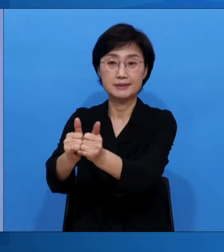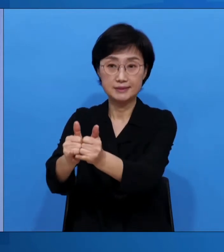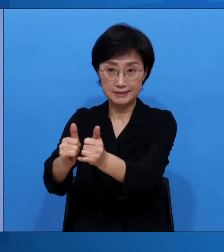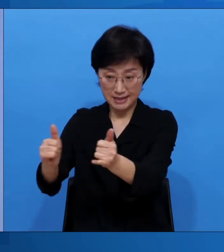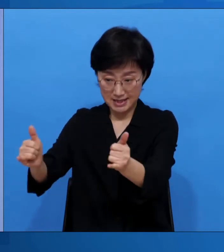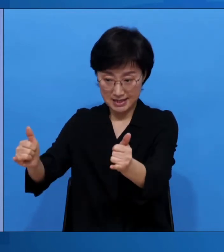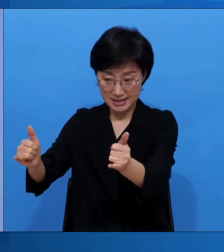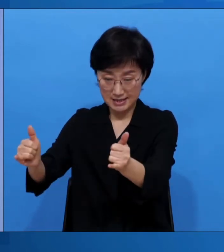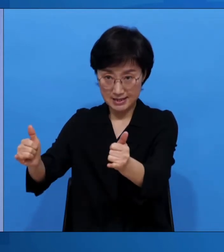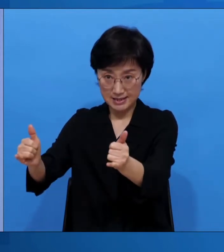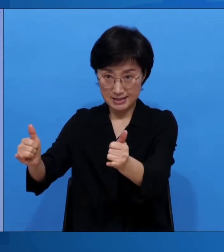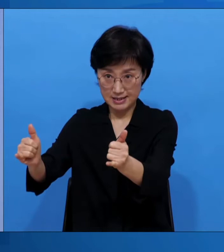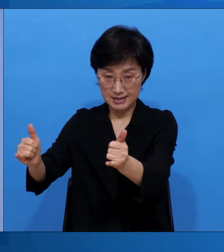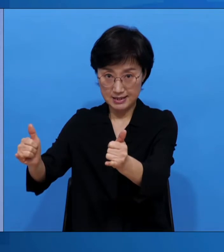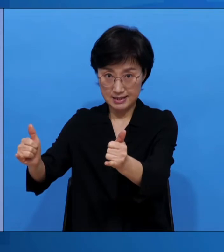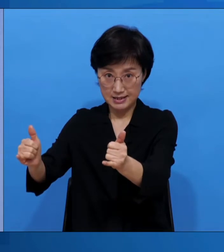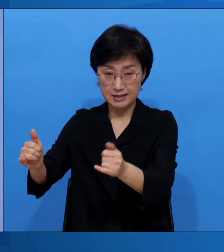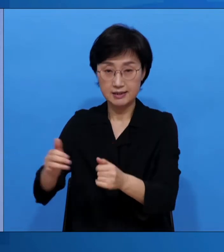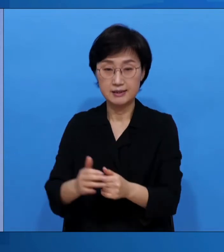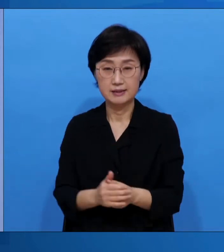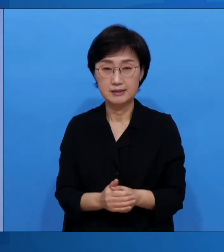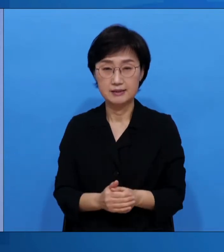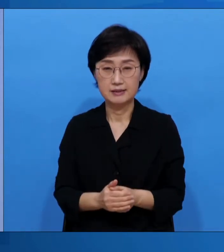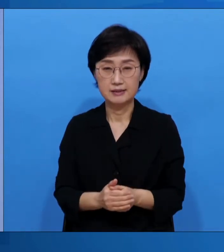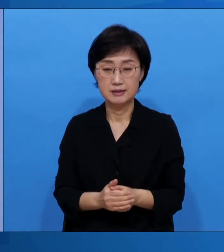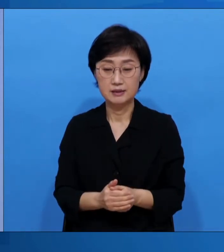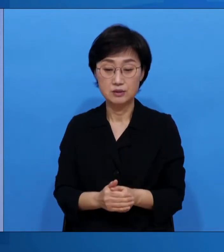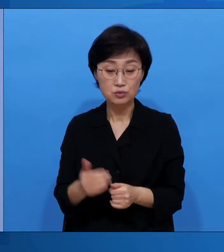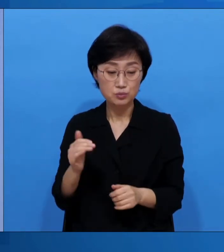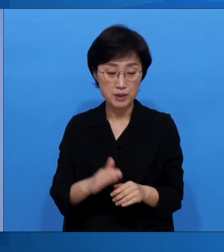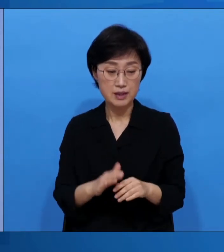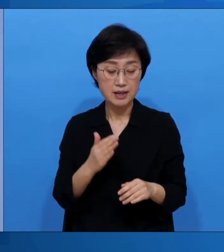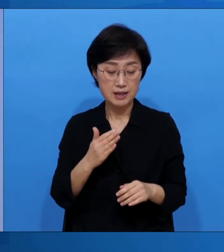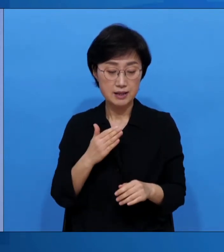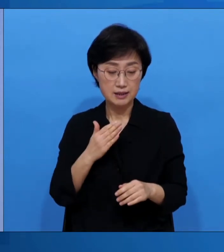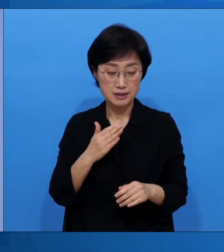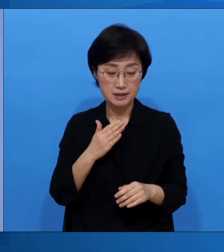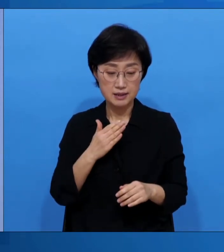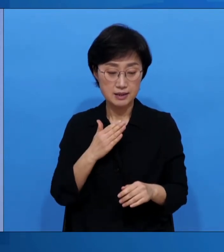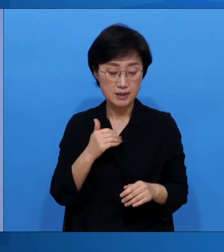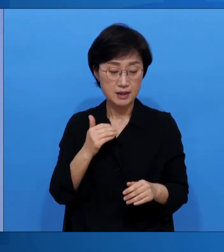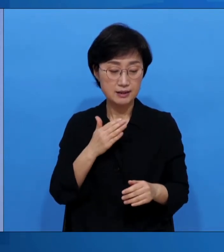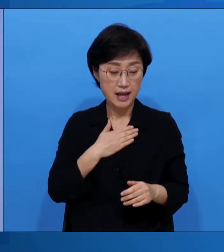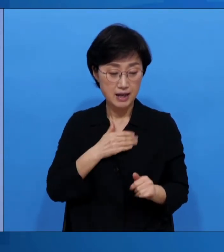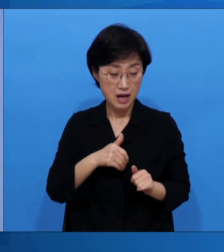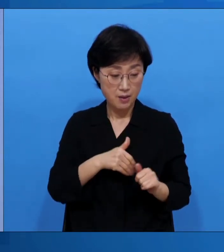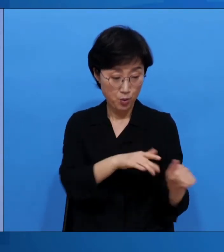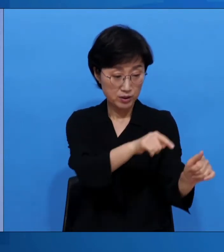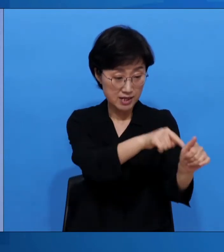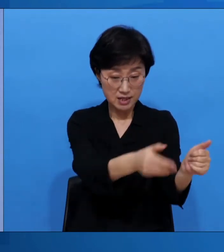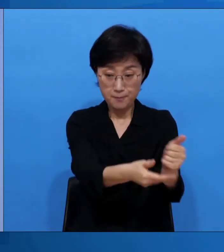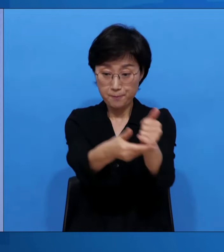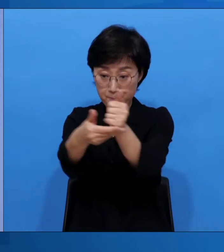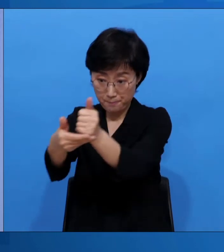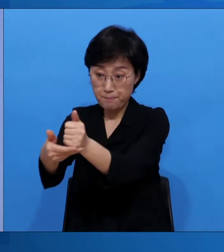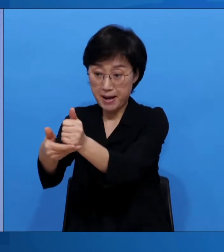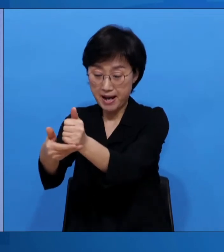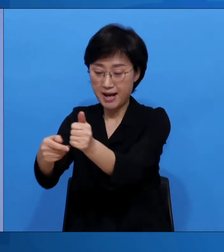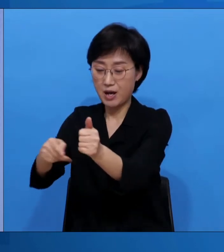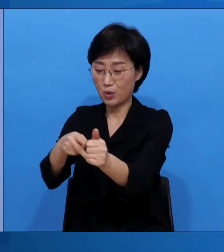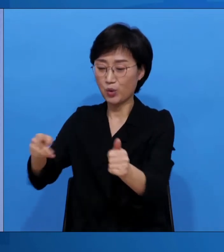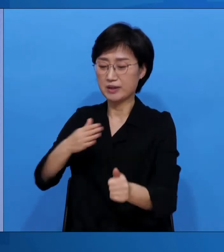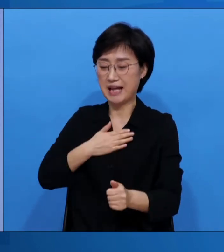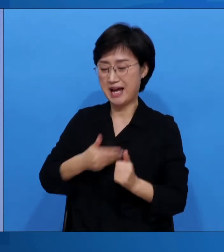내가 보낸 사람을 영접하는 것이다. He said, those who receive me will send off to receive me as well. 뭐라고 말했습니까? What else does he say?